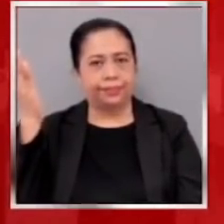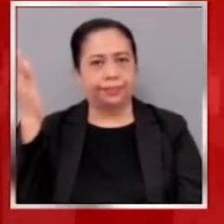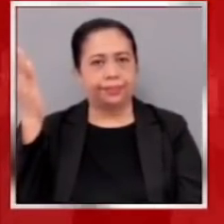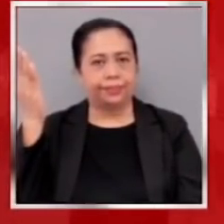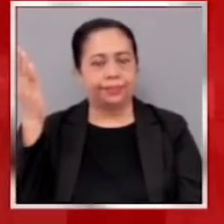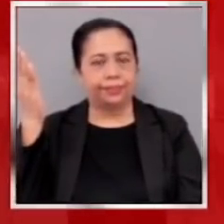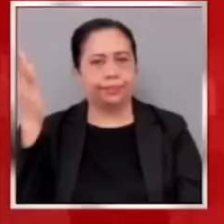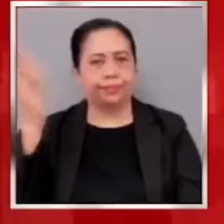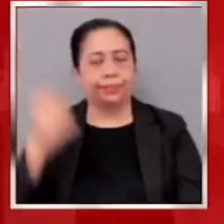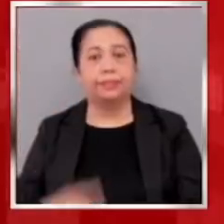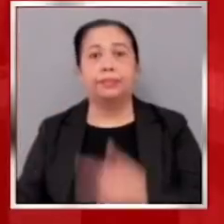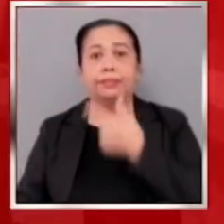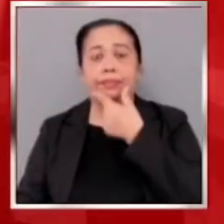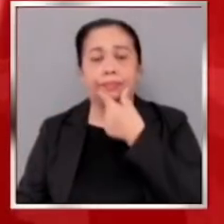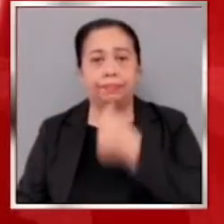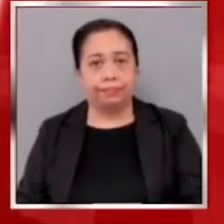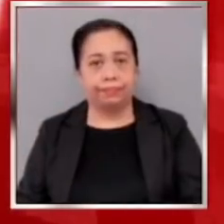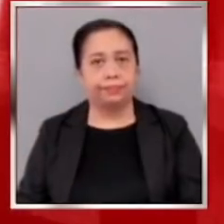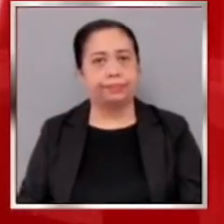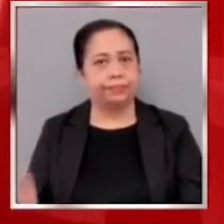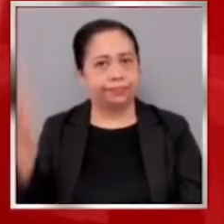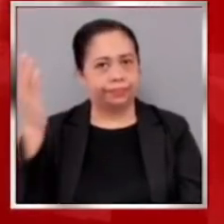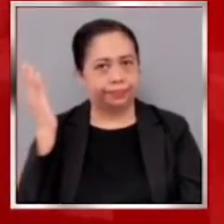866,546. Faisal Mangundato,